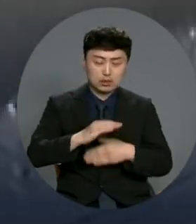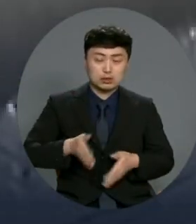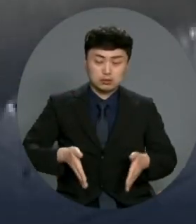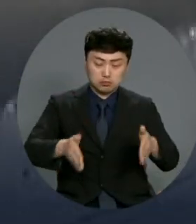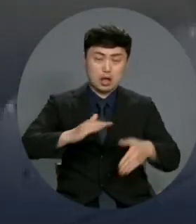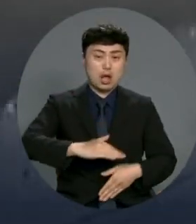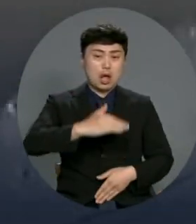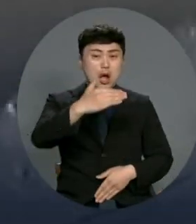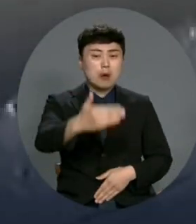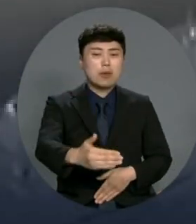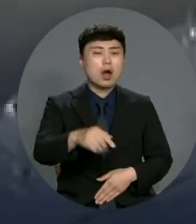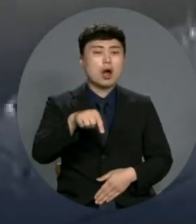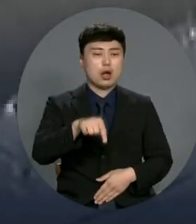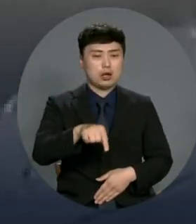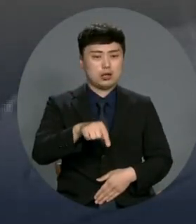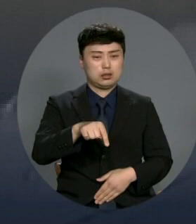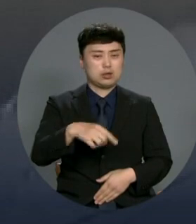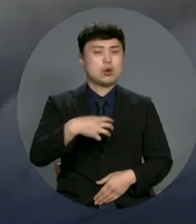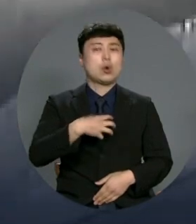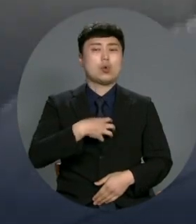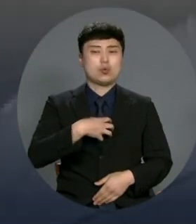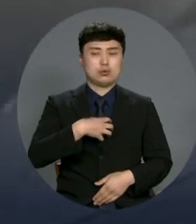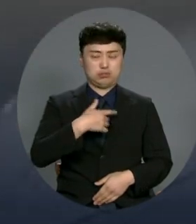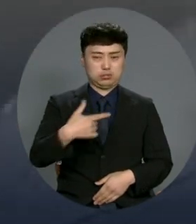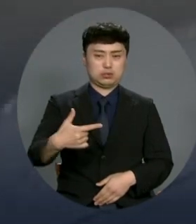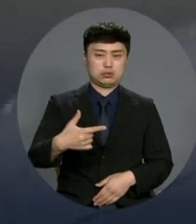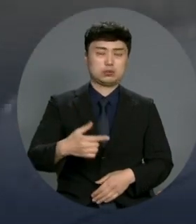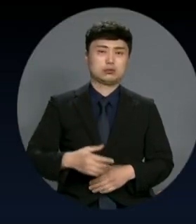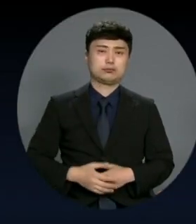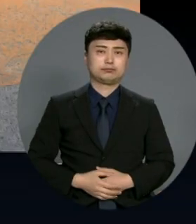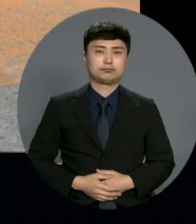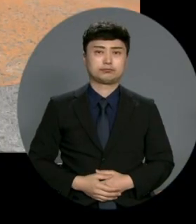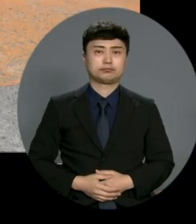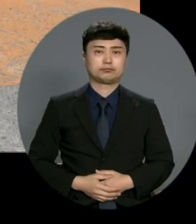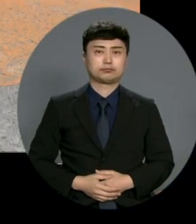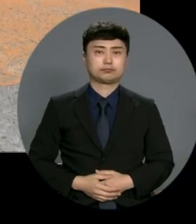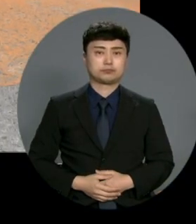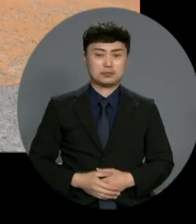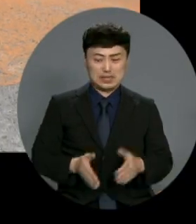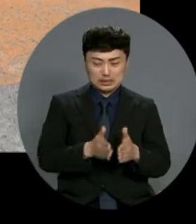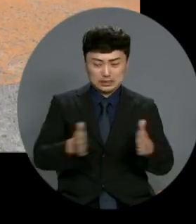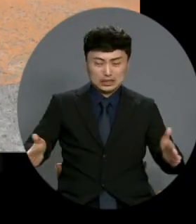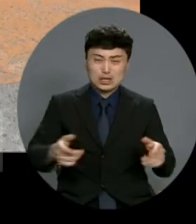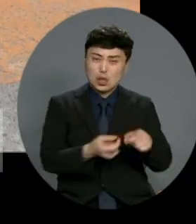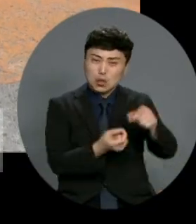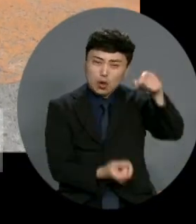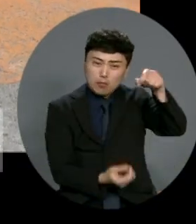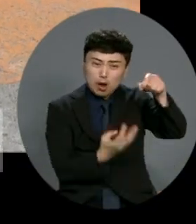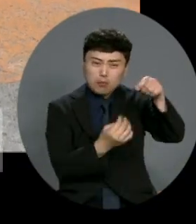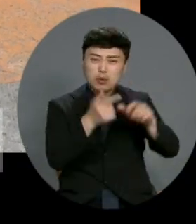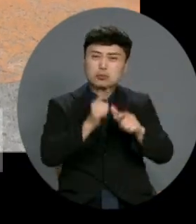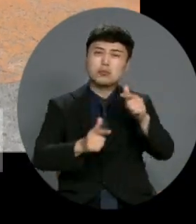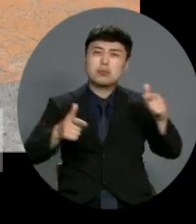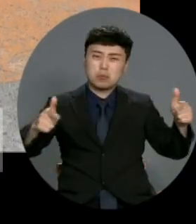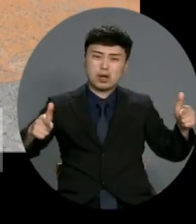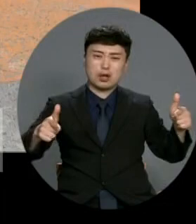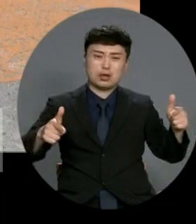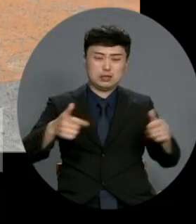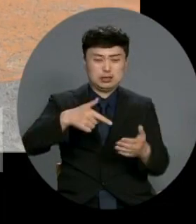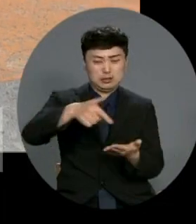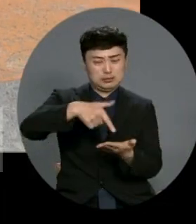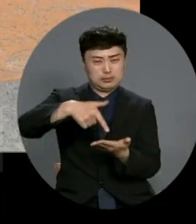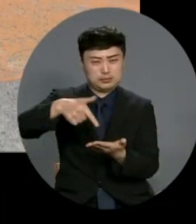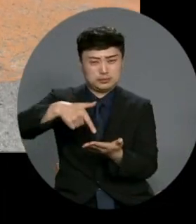과속방지턱이 아니라 도로 위에 흉기처럼 작용할 수가 있는 거거든요. 길이도 높이도 제각각 치른다 벗겨지고